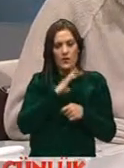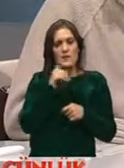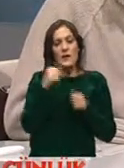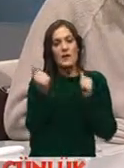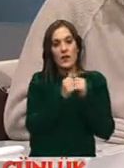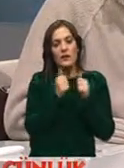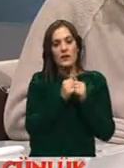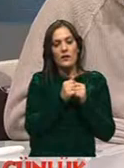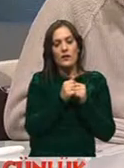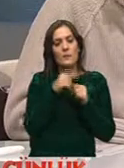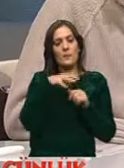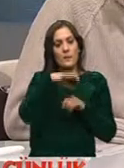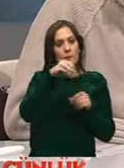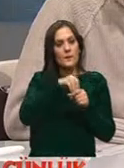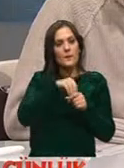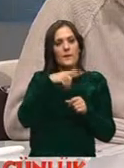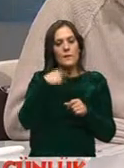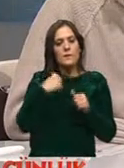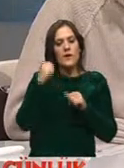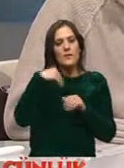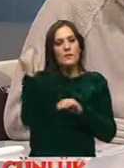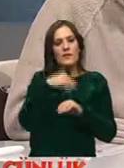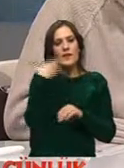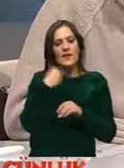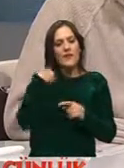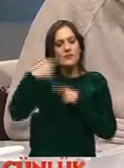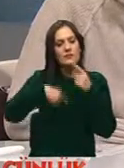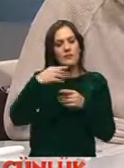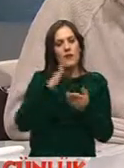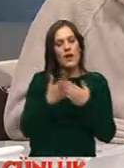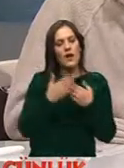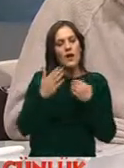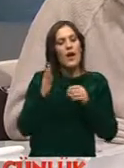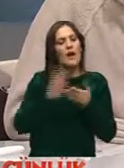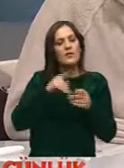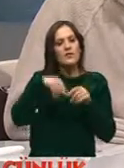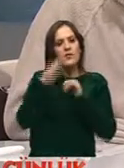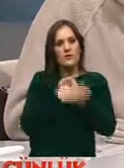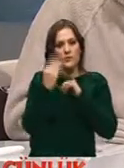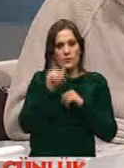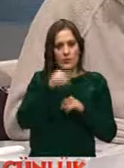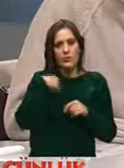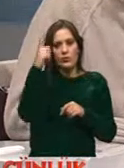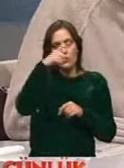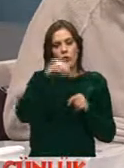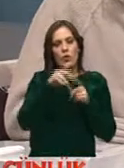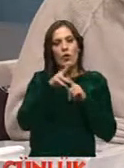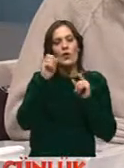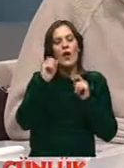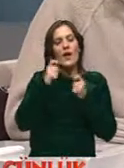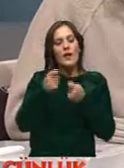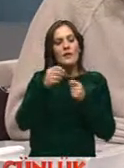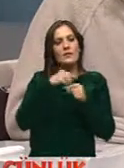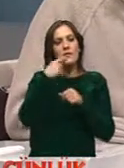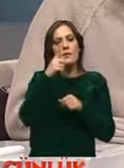Bir yandan bizim arkamızdan gelen genç arkadaşlarımıza yardımcı olmak var. Çünkü Türkiye'de koro eğitimciliği diye bir